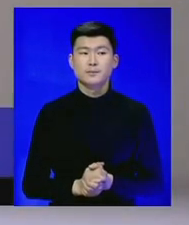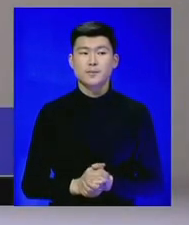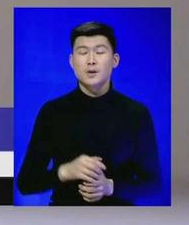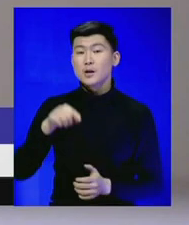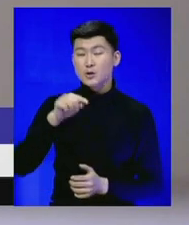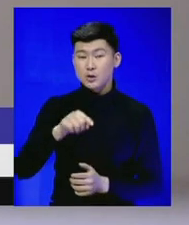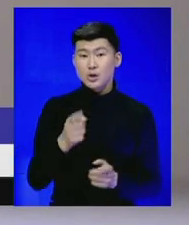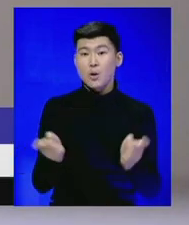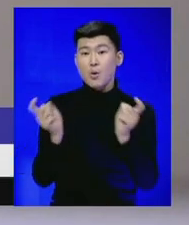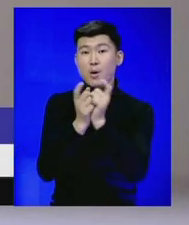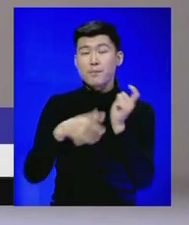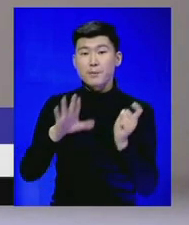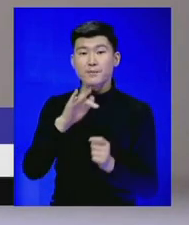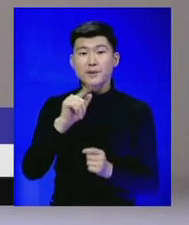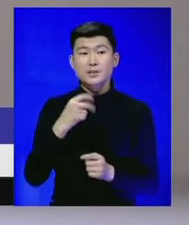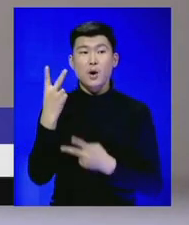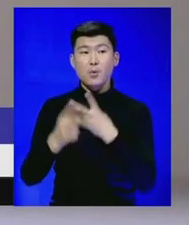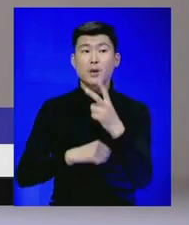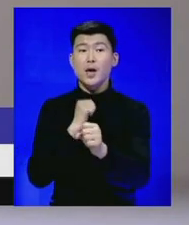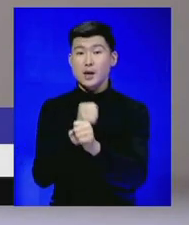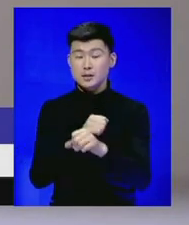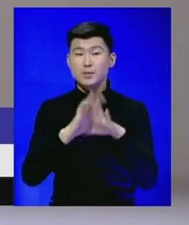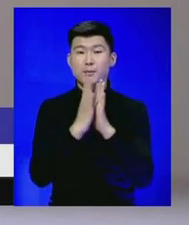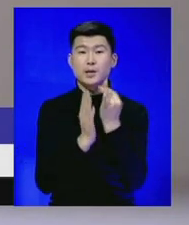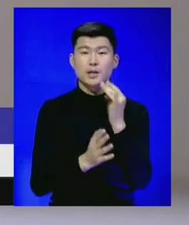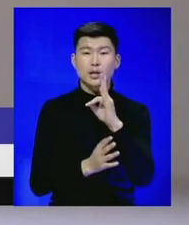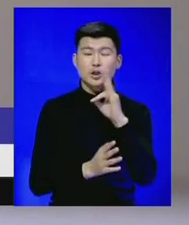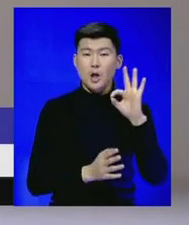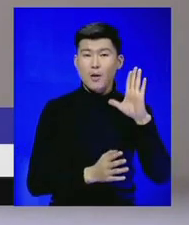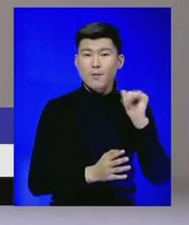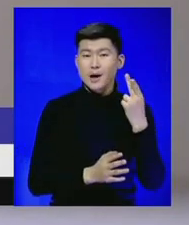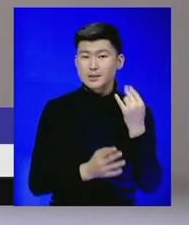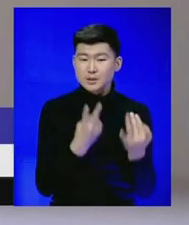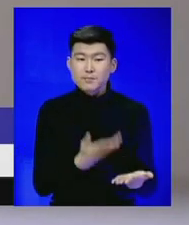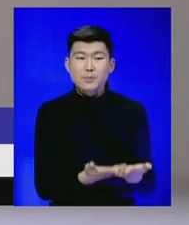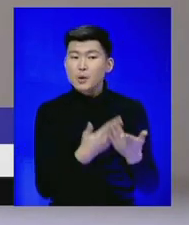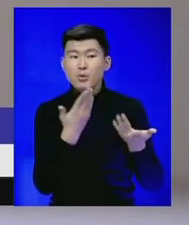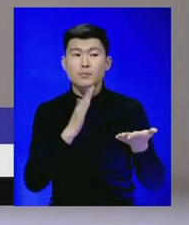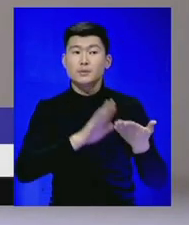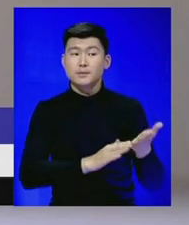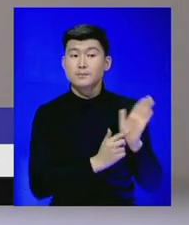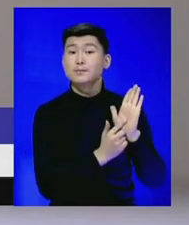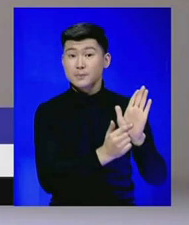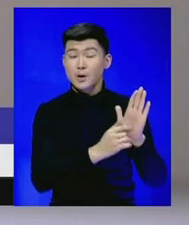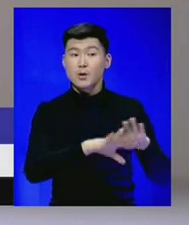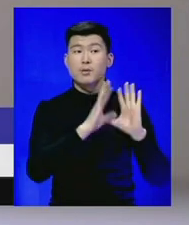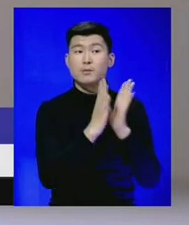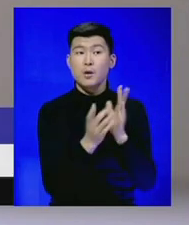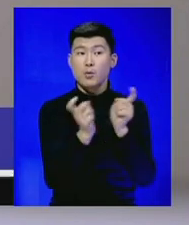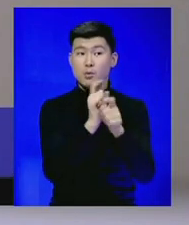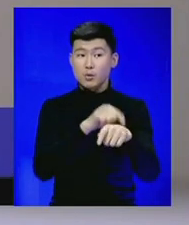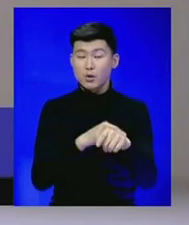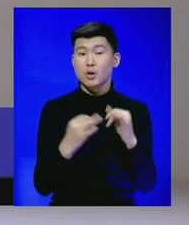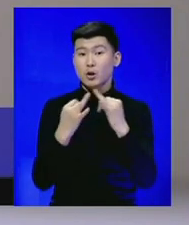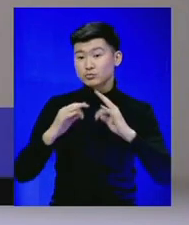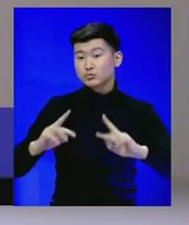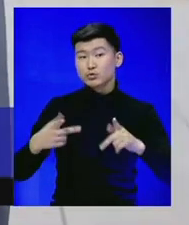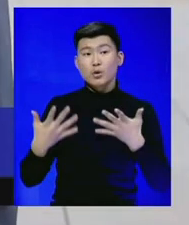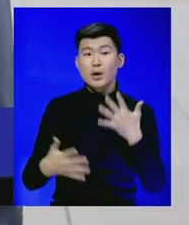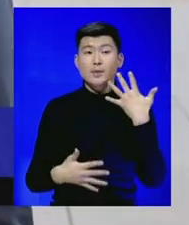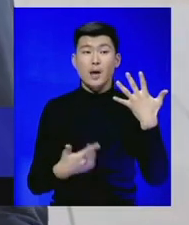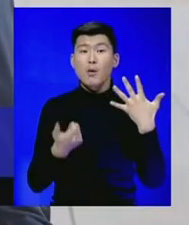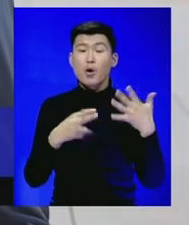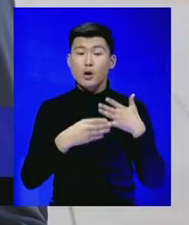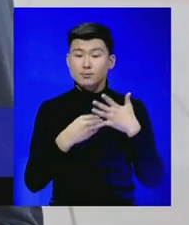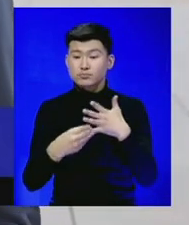Өнөөдөр уулзалтаар бид Visa үйл ажиллагаа болон инновацийг хэрхэн дэмжиж ажилладаг талаар танилцуулсан. Уулзалтын үеэр бид цахим шилжилтийн 5 гол чиг